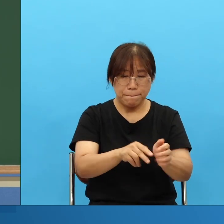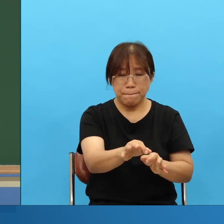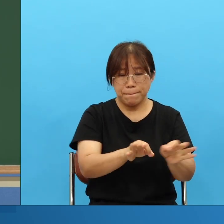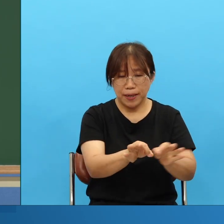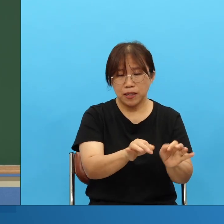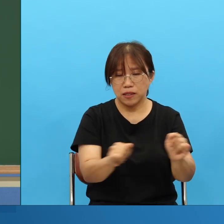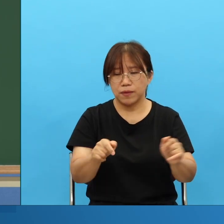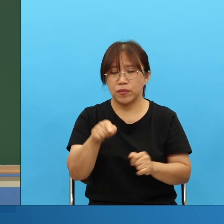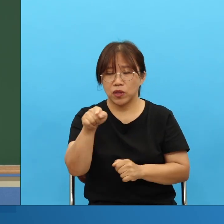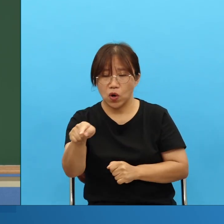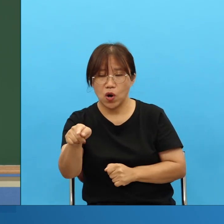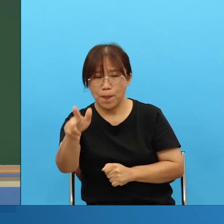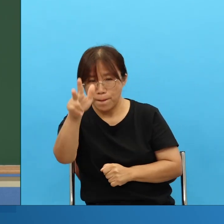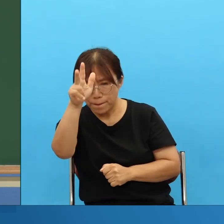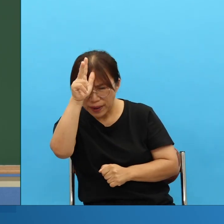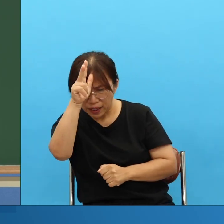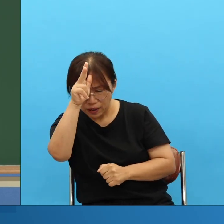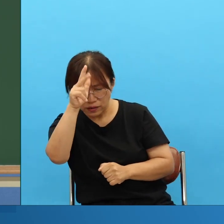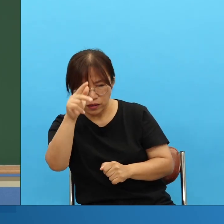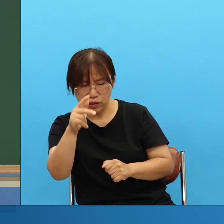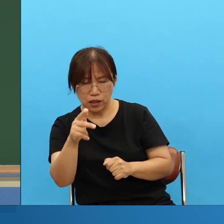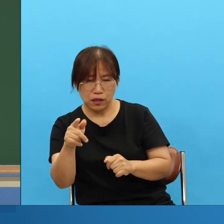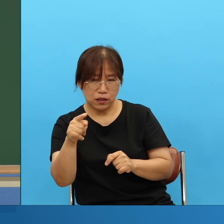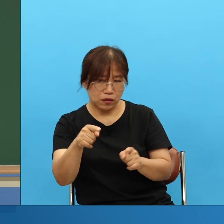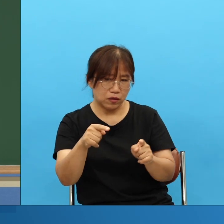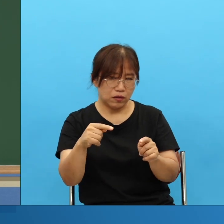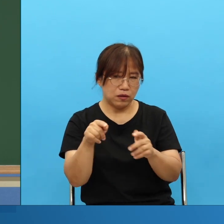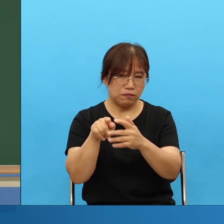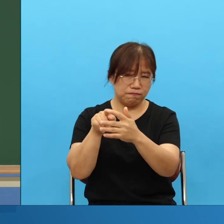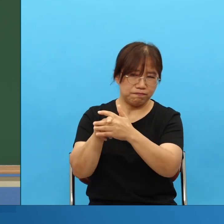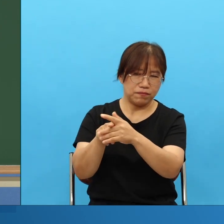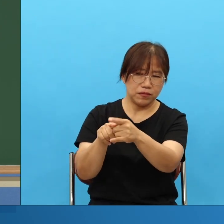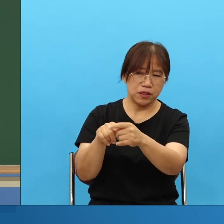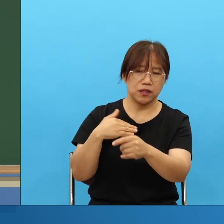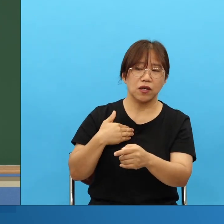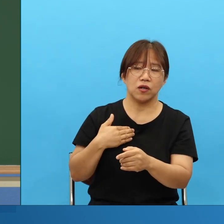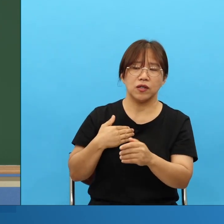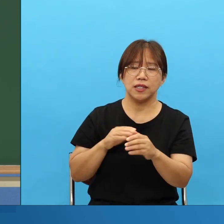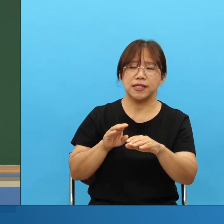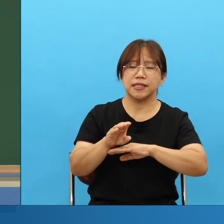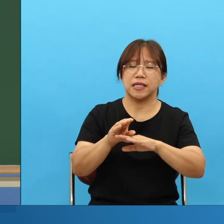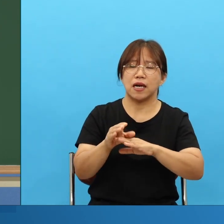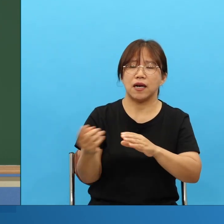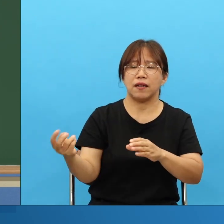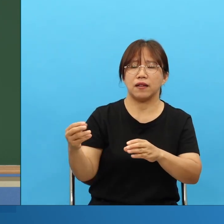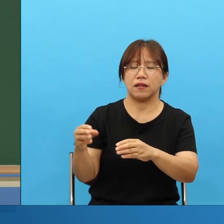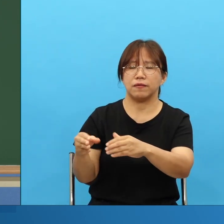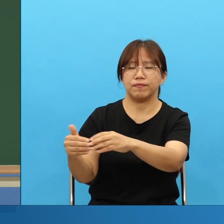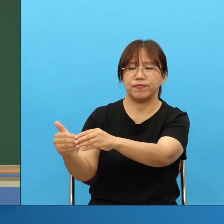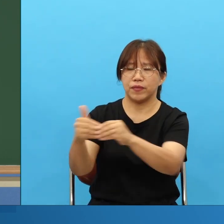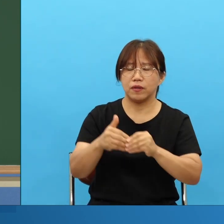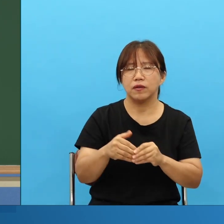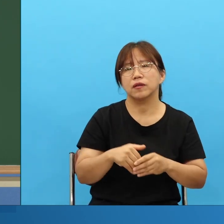마약 하는 거 맞냐? 일단 우리 차를 타라 해서 차를 태워서